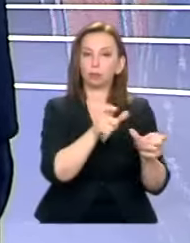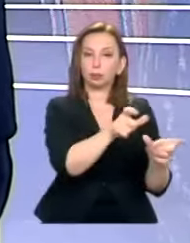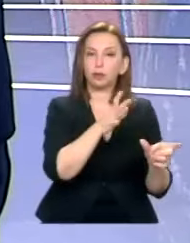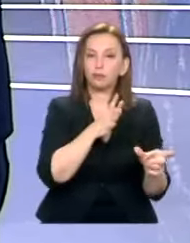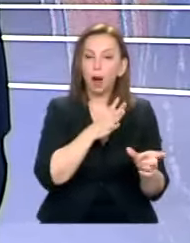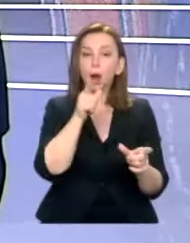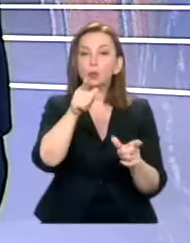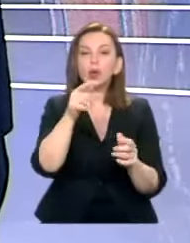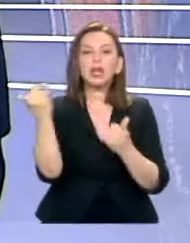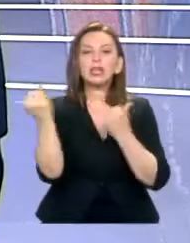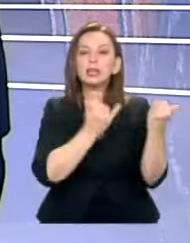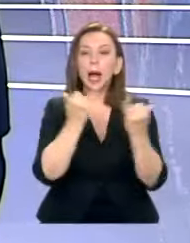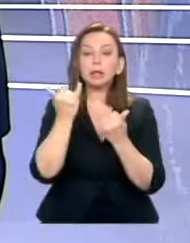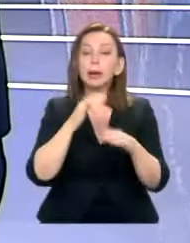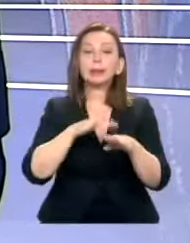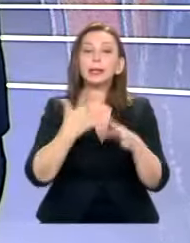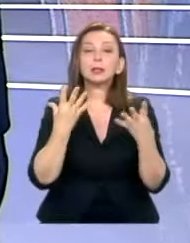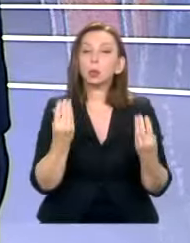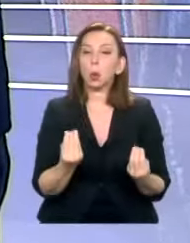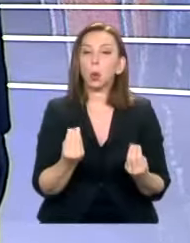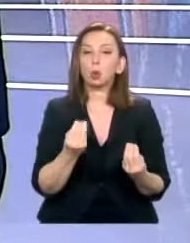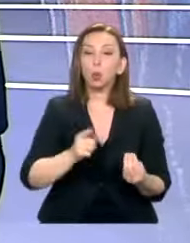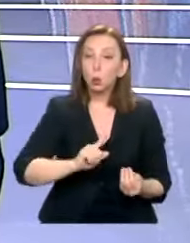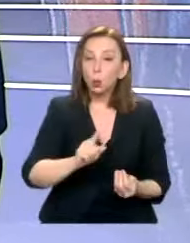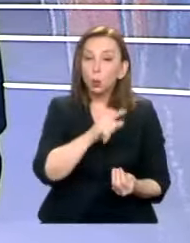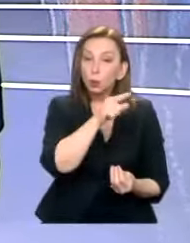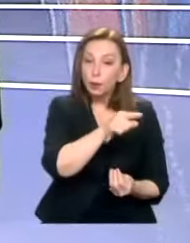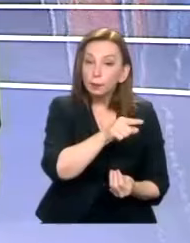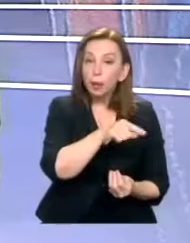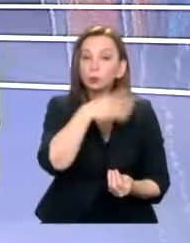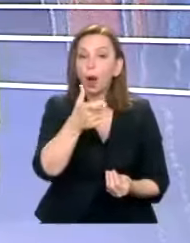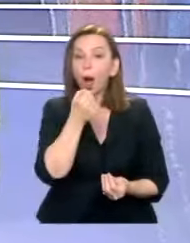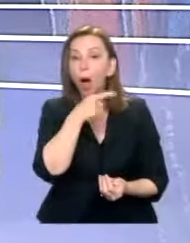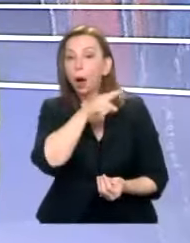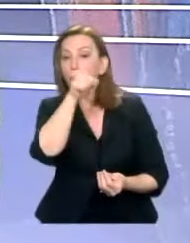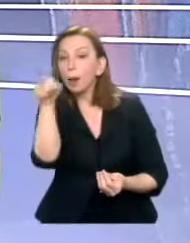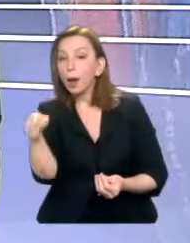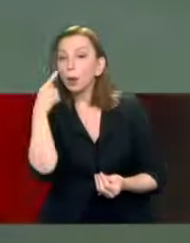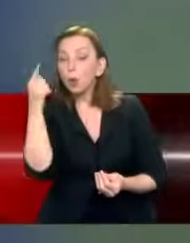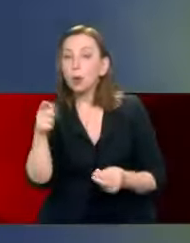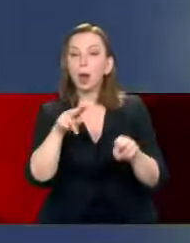nasıl başladı? Nasıl bu noktaya geldi? İşte Urfa'dan başkente uzanan kuduz alarmı.